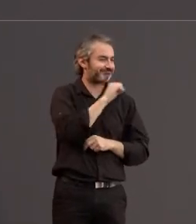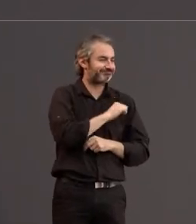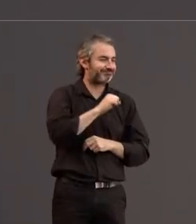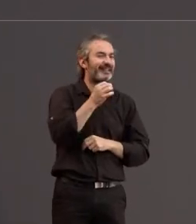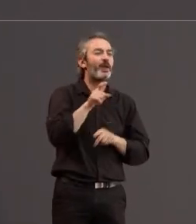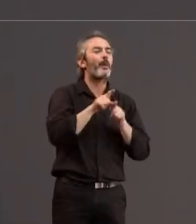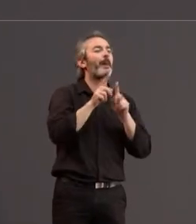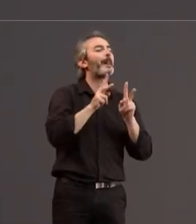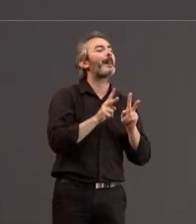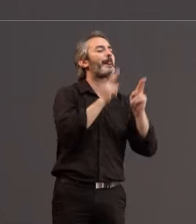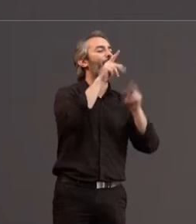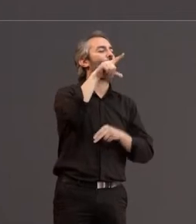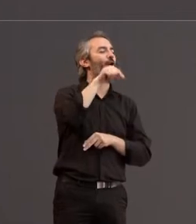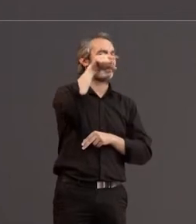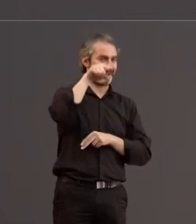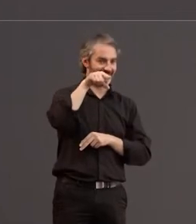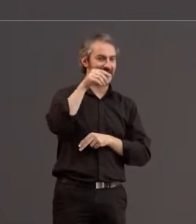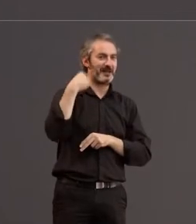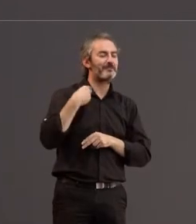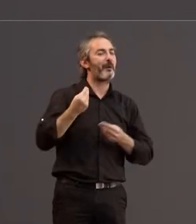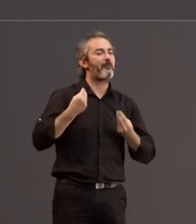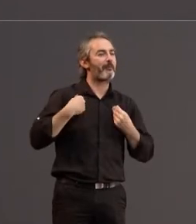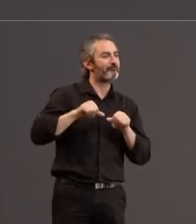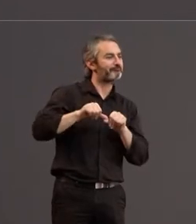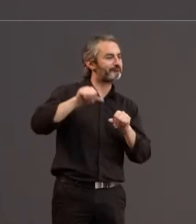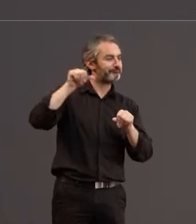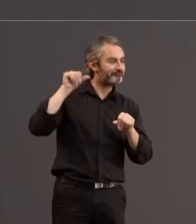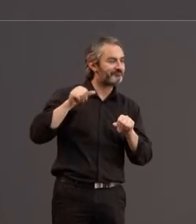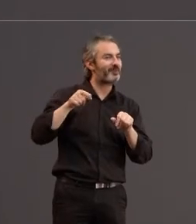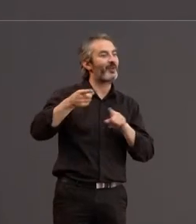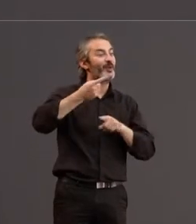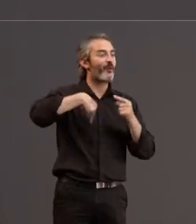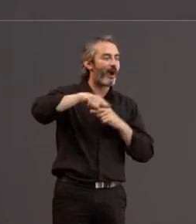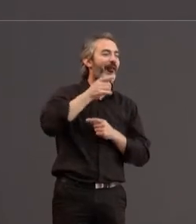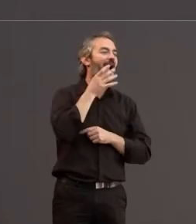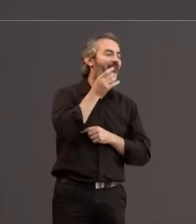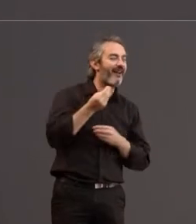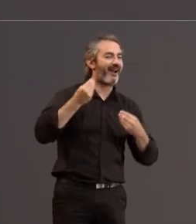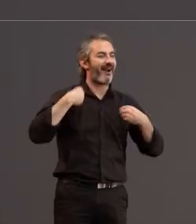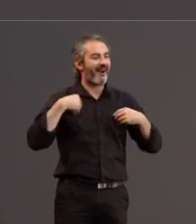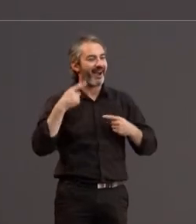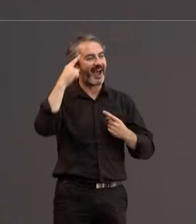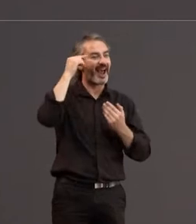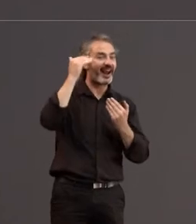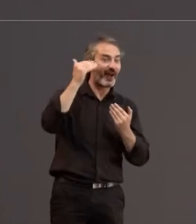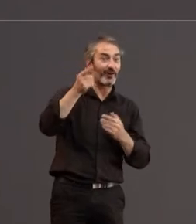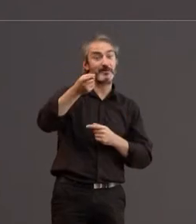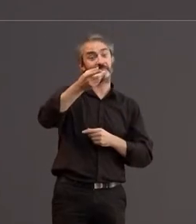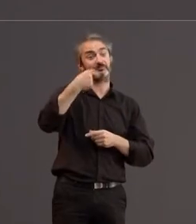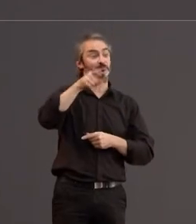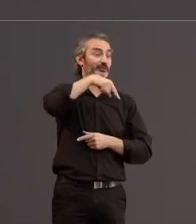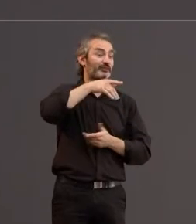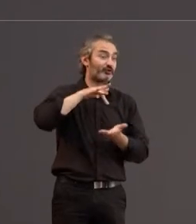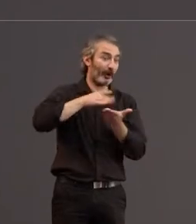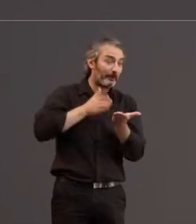només una petita mostra de les vivències, de les impressions, dels cafès i dels records que pel vostre pas de